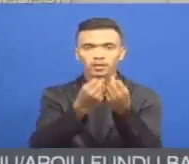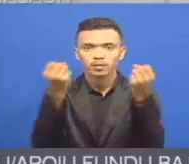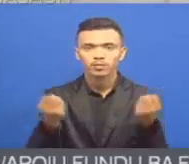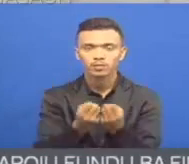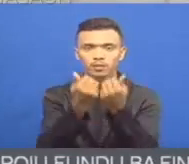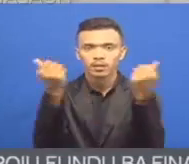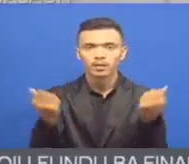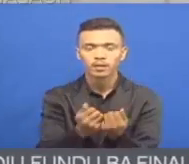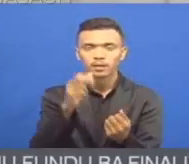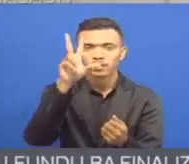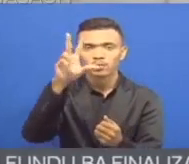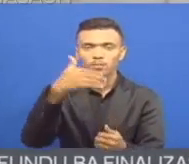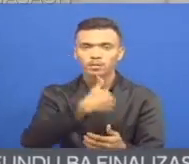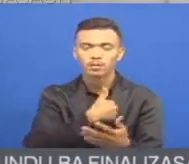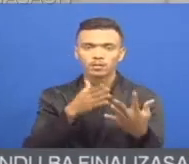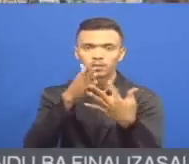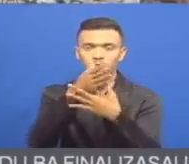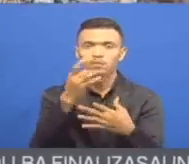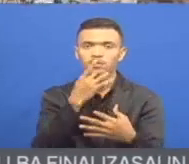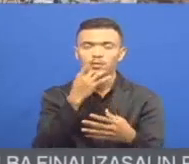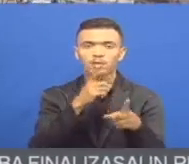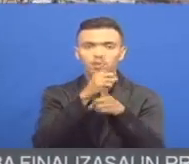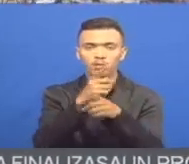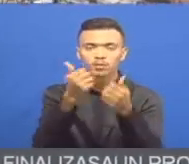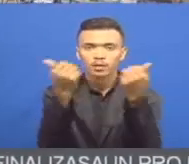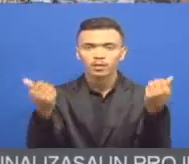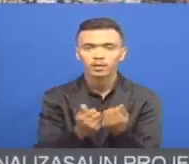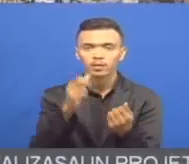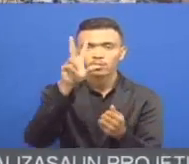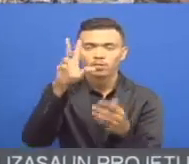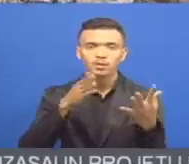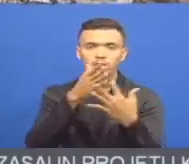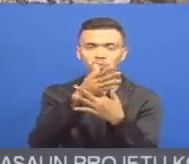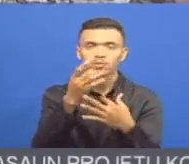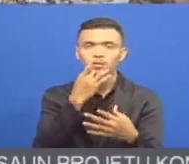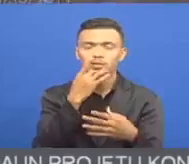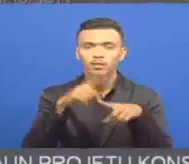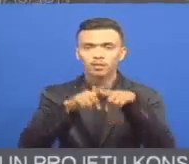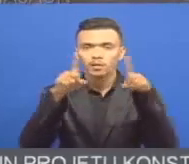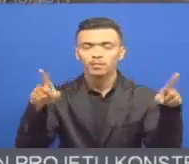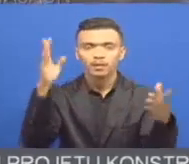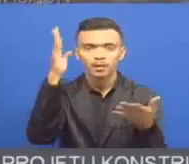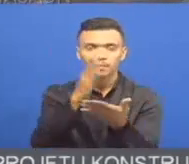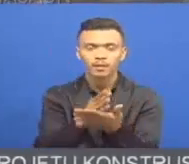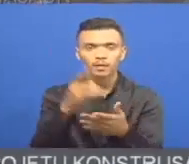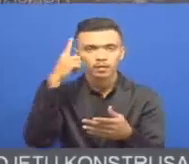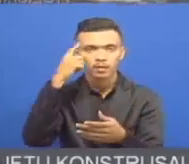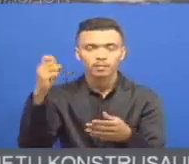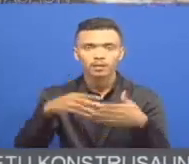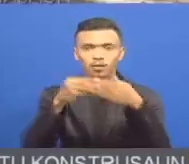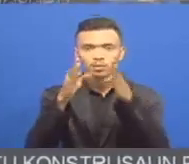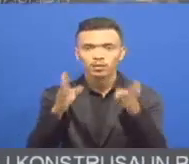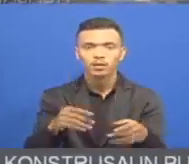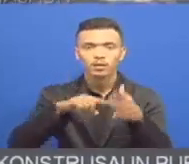aldea tolu makasidau ka sesu eletricidade. Tui rolos aldea tolu ne asesu ona ba eletricidade, mai be iha impedimento balong. Tamba ne